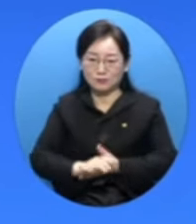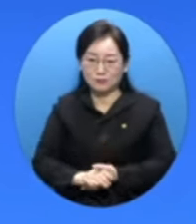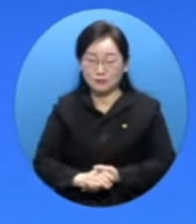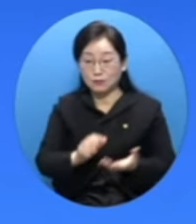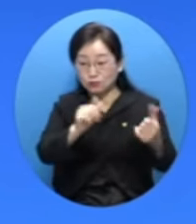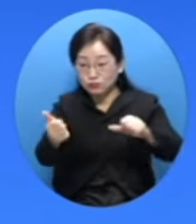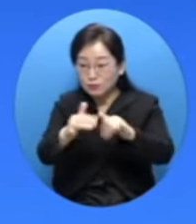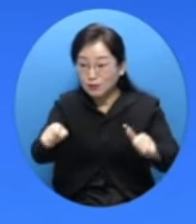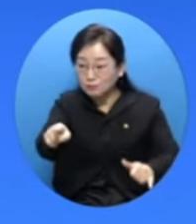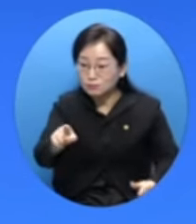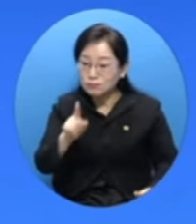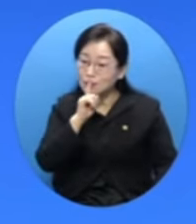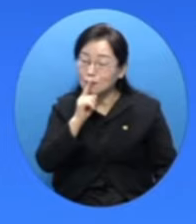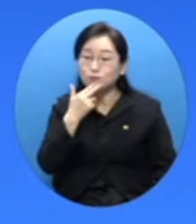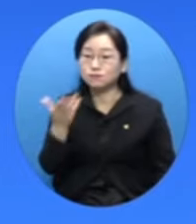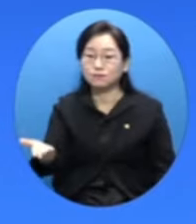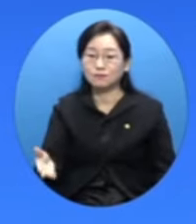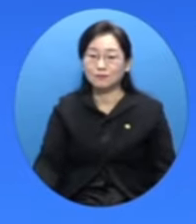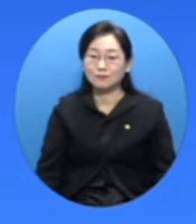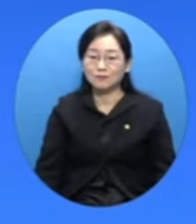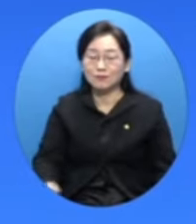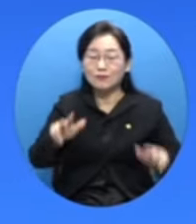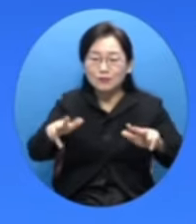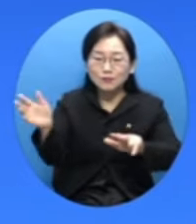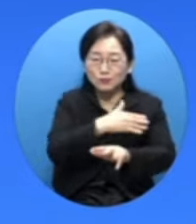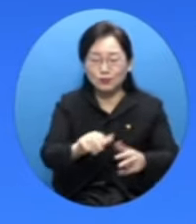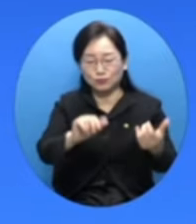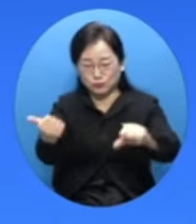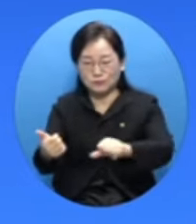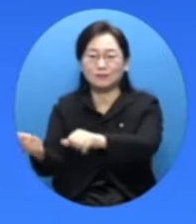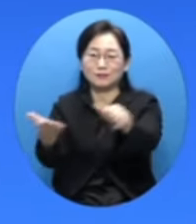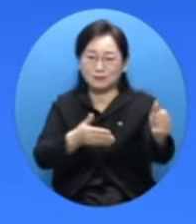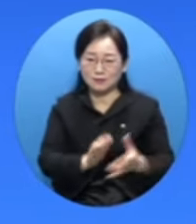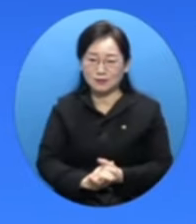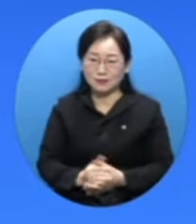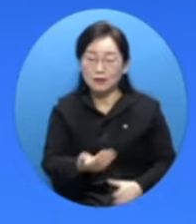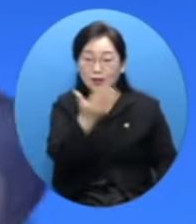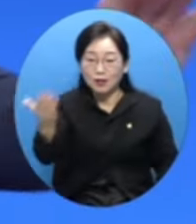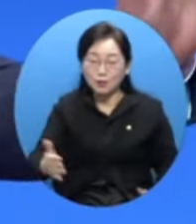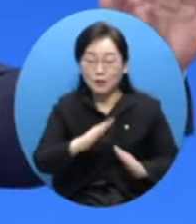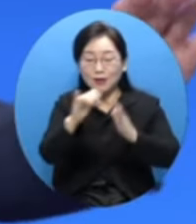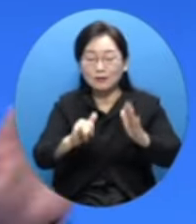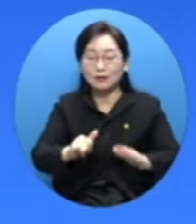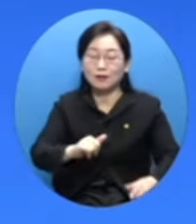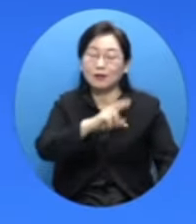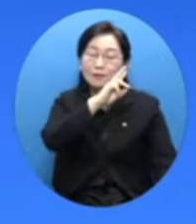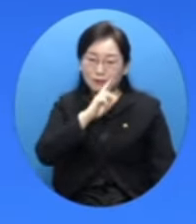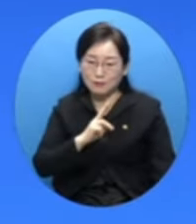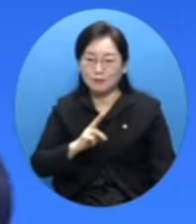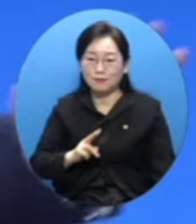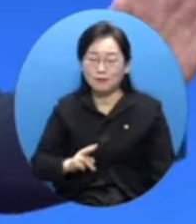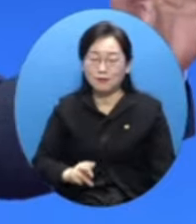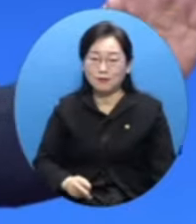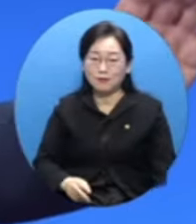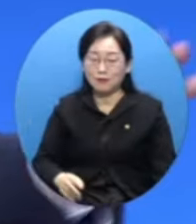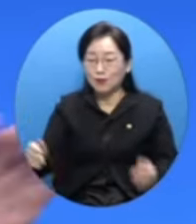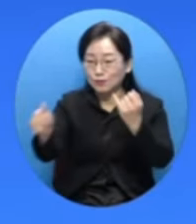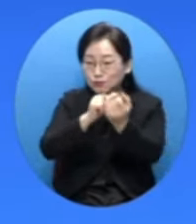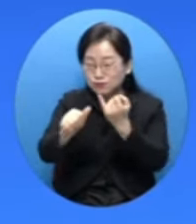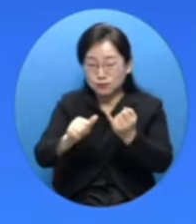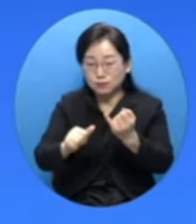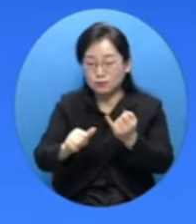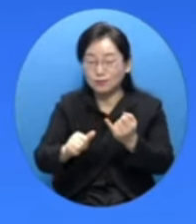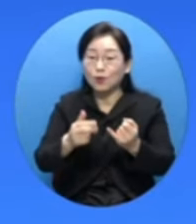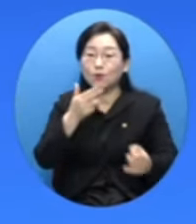죽은 사람은 말이 없습니다. 여러분 오늘 시간부터 죽어지길 바랍니다. 그럼 여러분 가정이 평안할 것입니다. 여러분 부부 간의 관계가